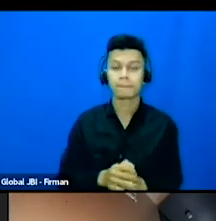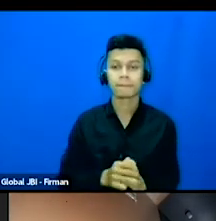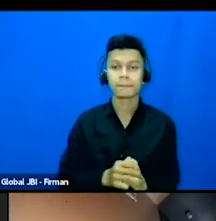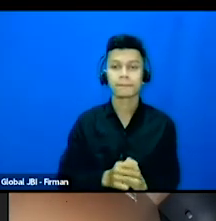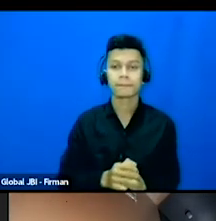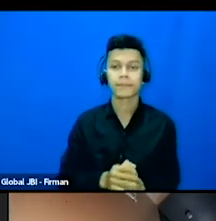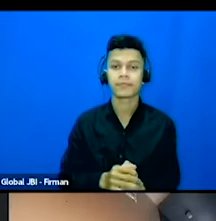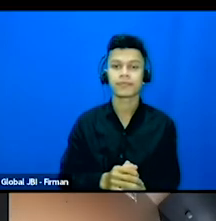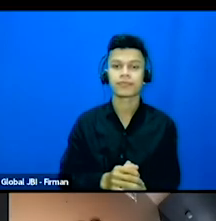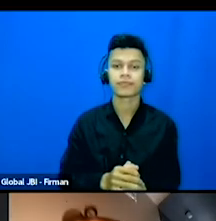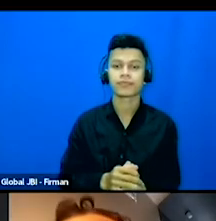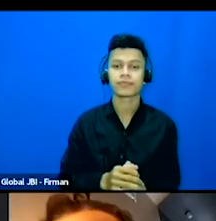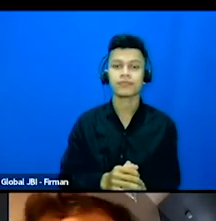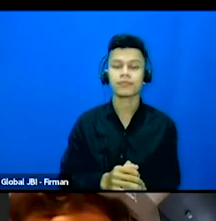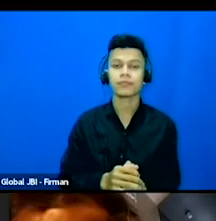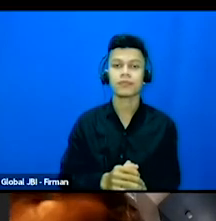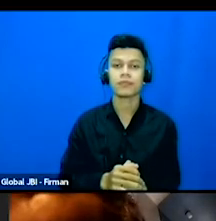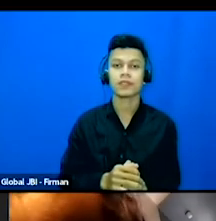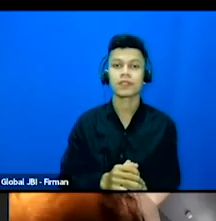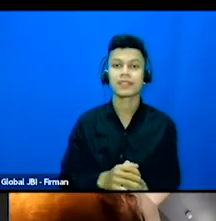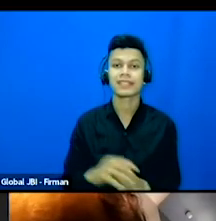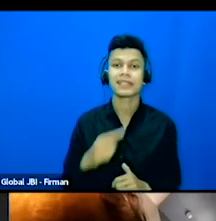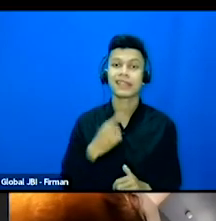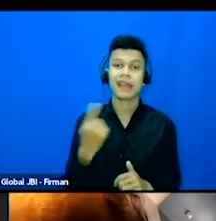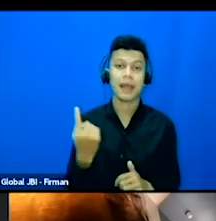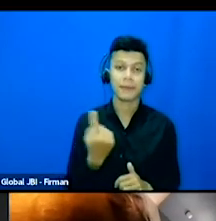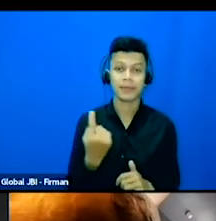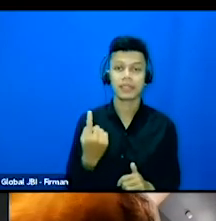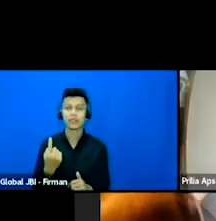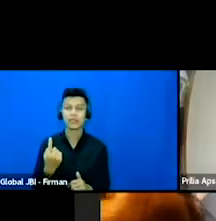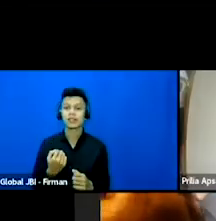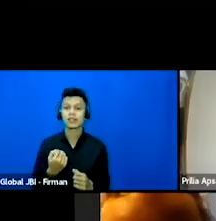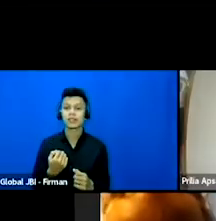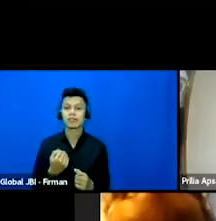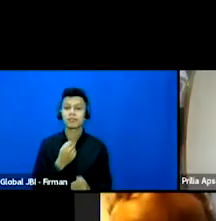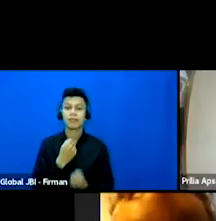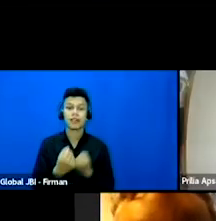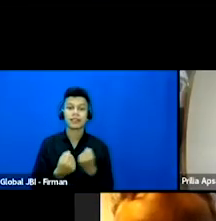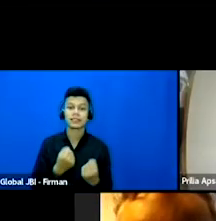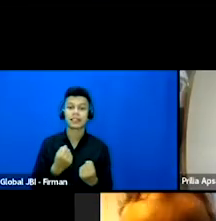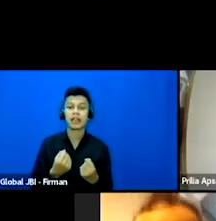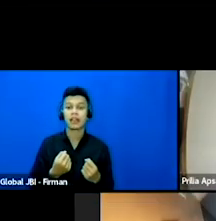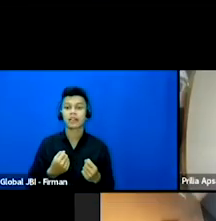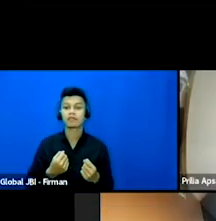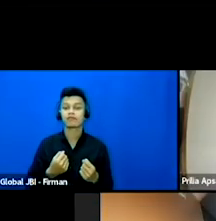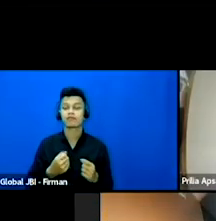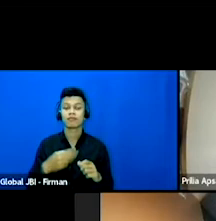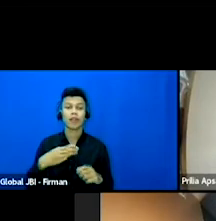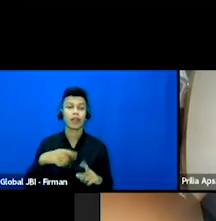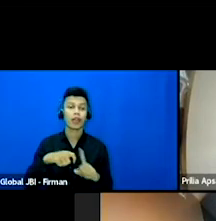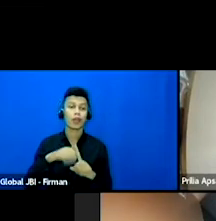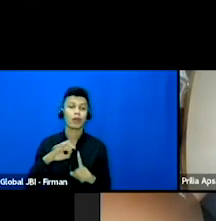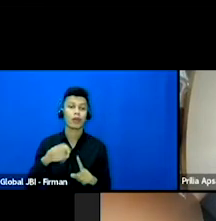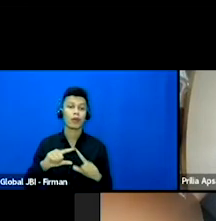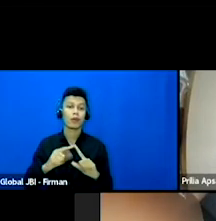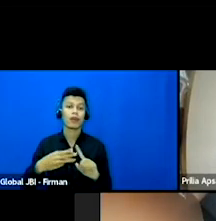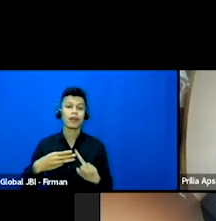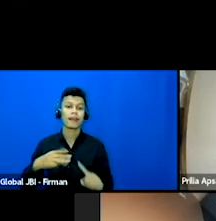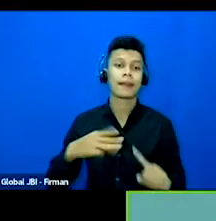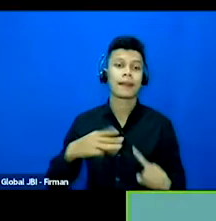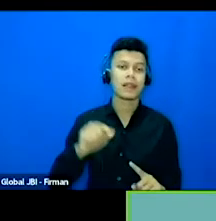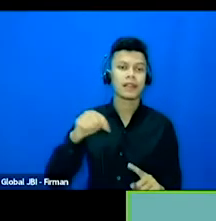gini sepanjang tapi pelaksanakan eh skema variabel ini sampai sekarang